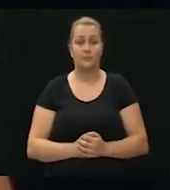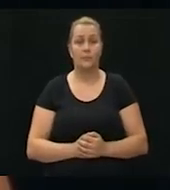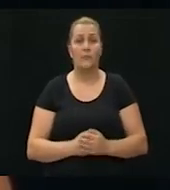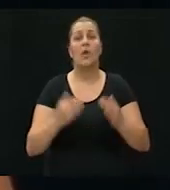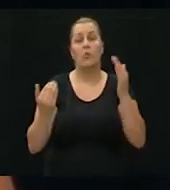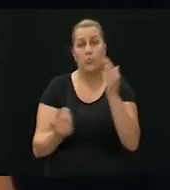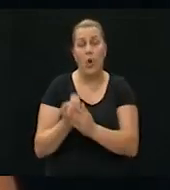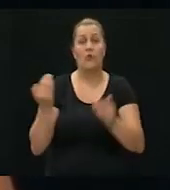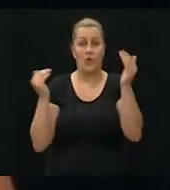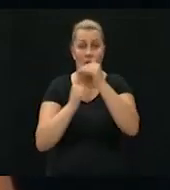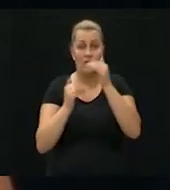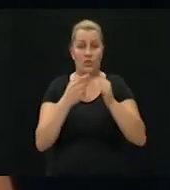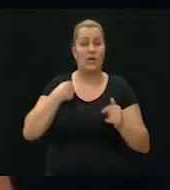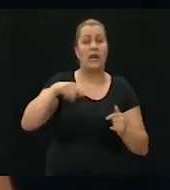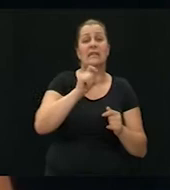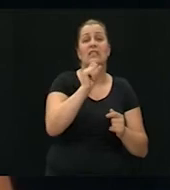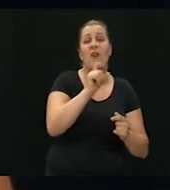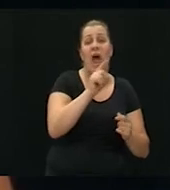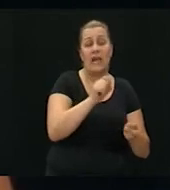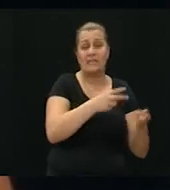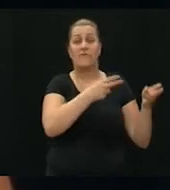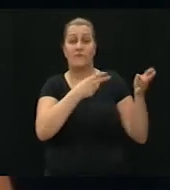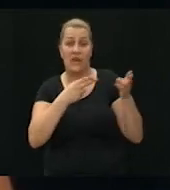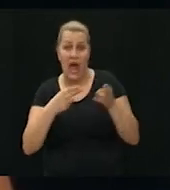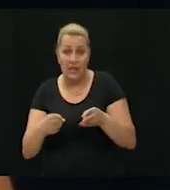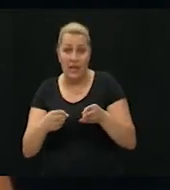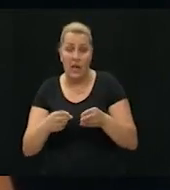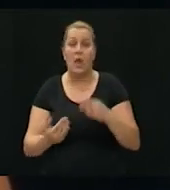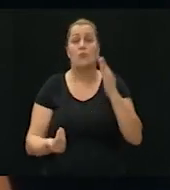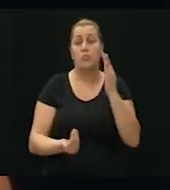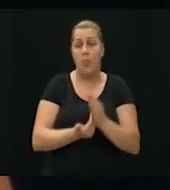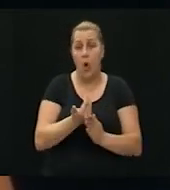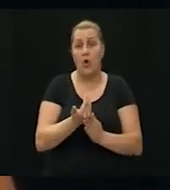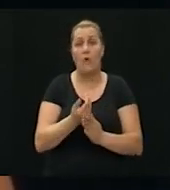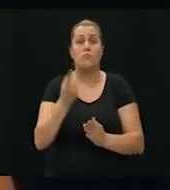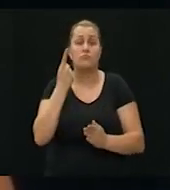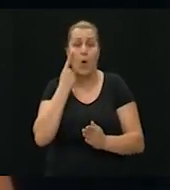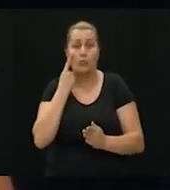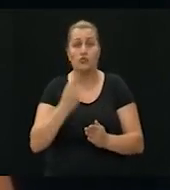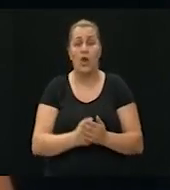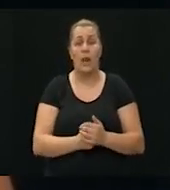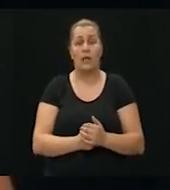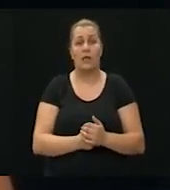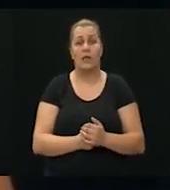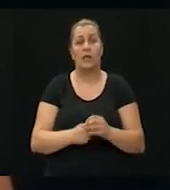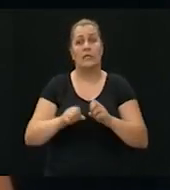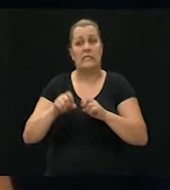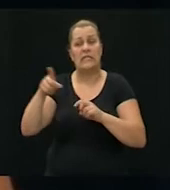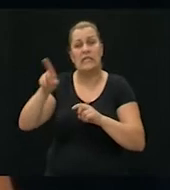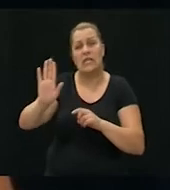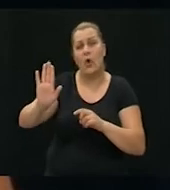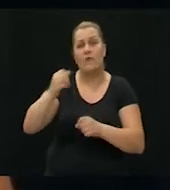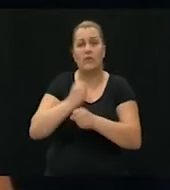da bi se ponovo navečer vratili, nas 12 bi se vratili i opet bi pokušati onesposobiti